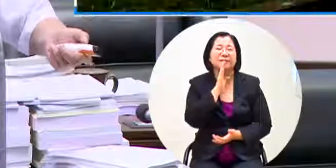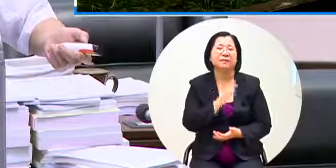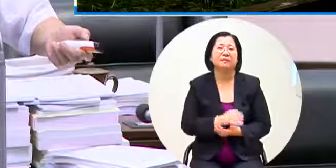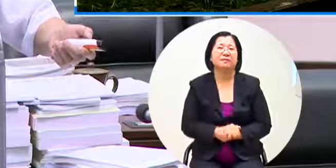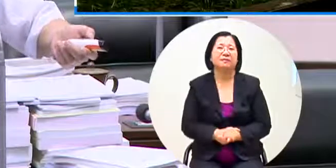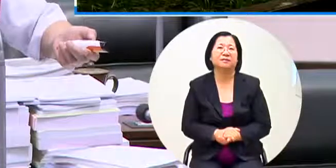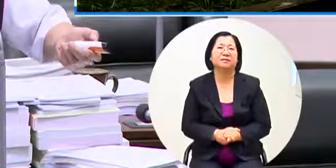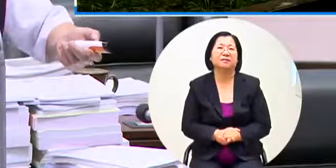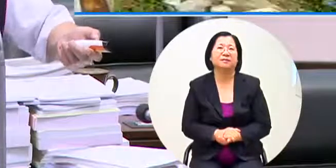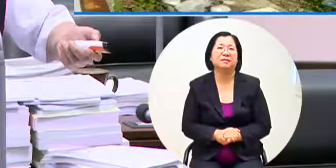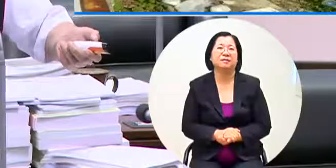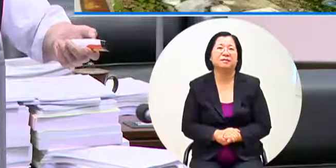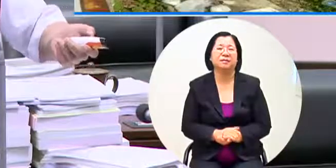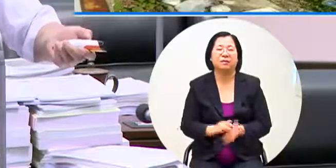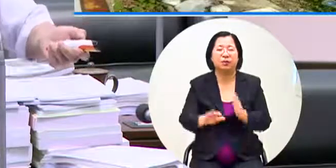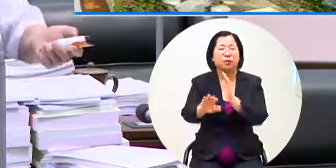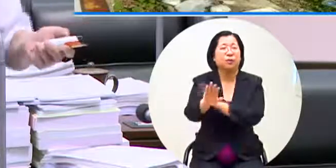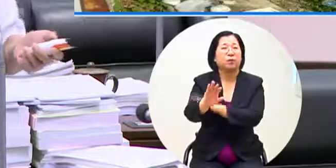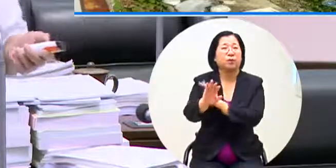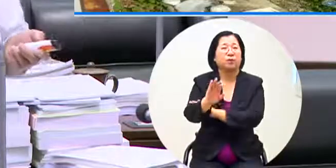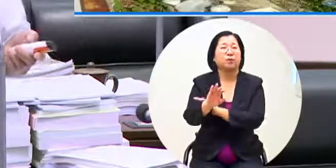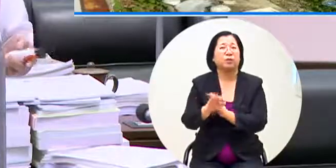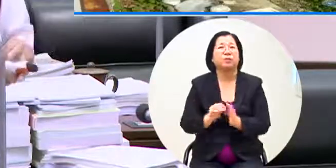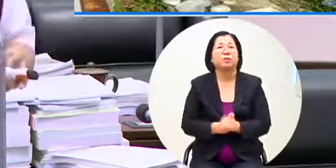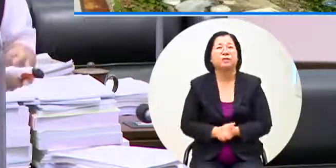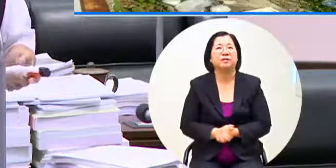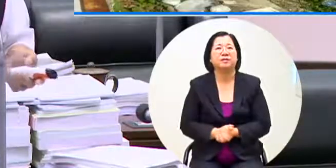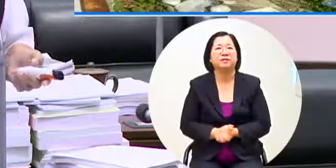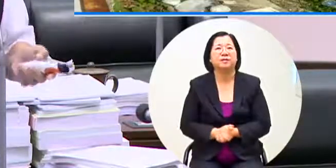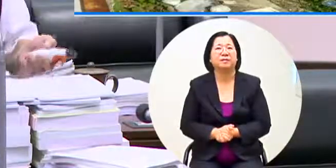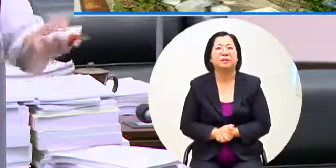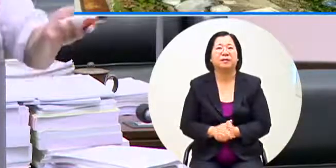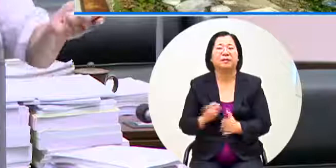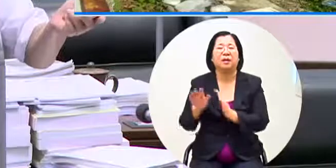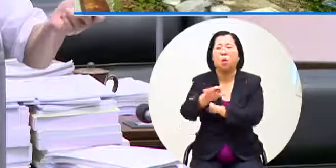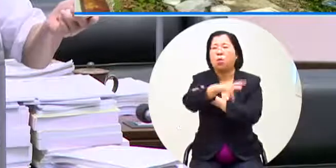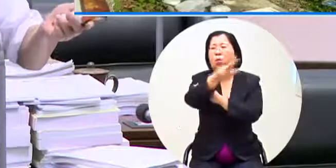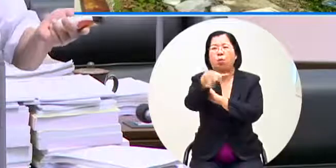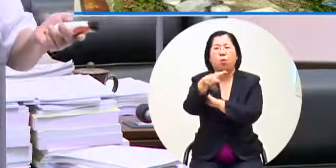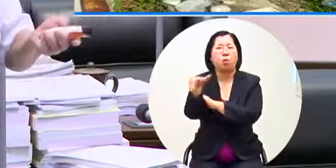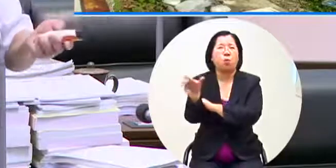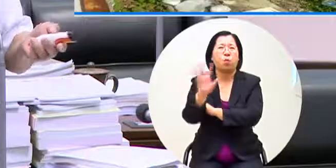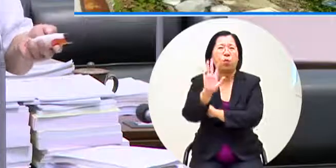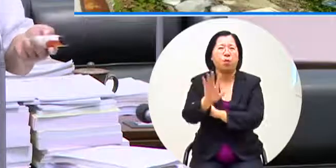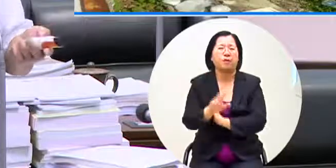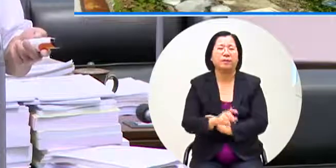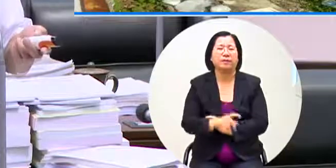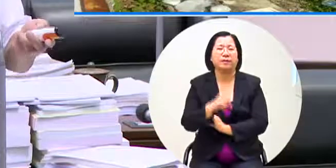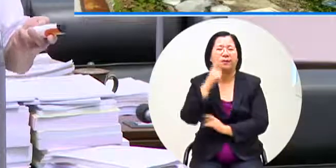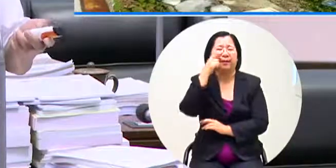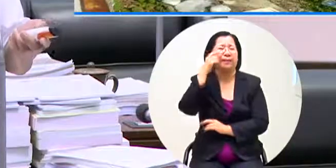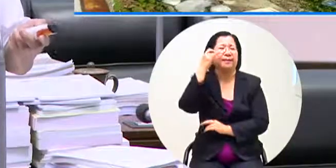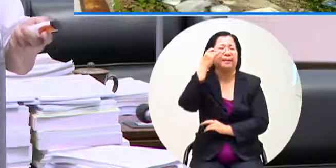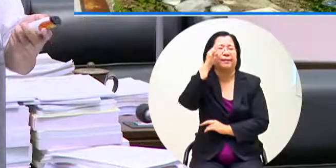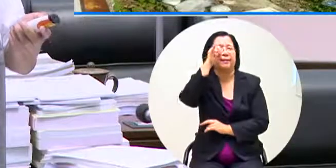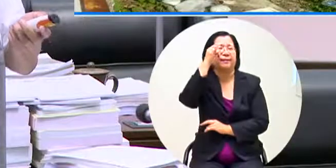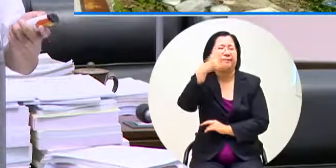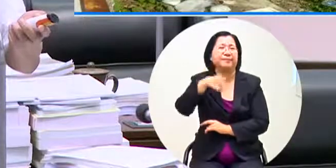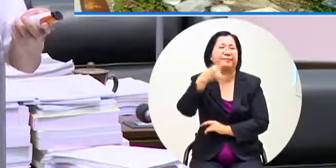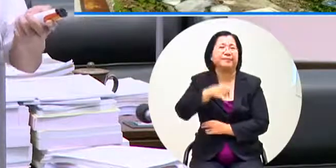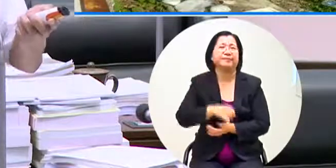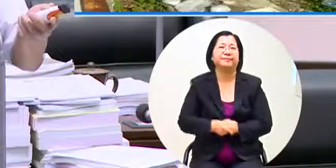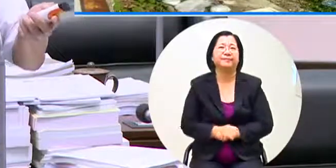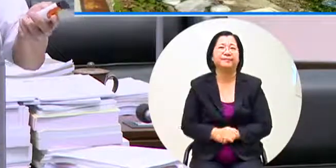变规片拢种抗敌，非常歹看啦吼。我想咱这个啊，郑院长